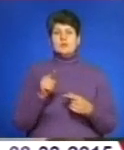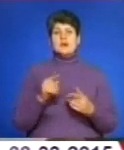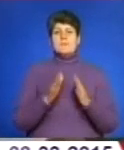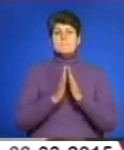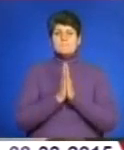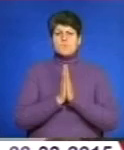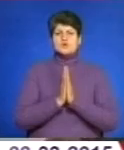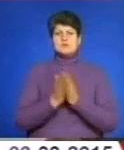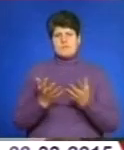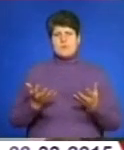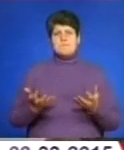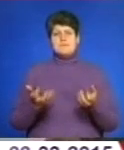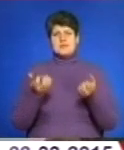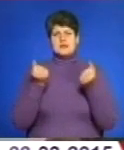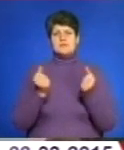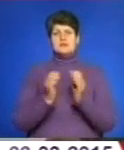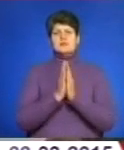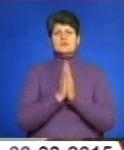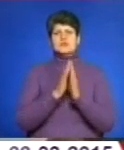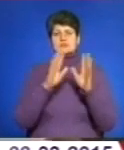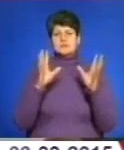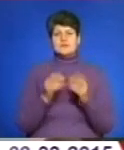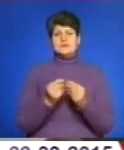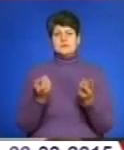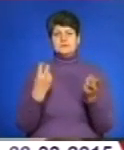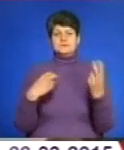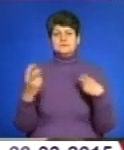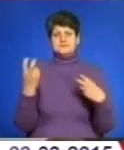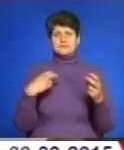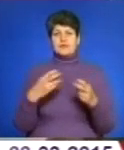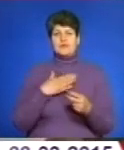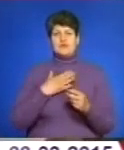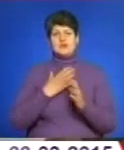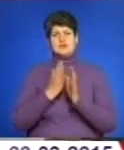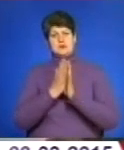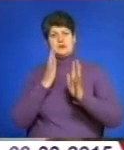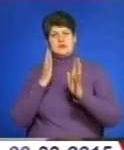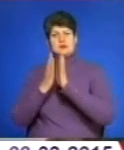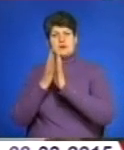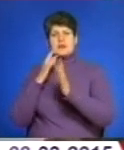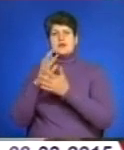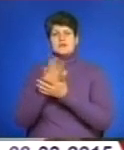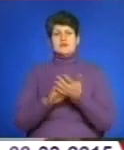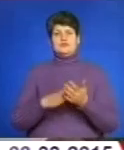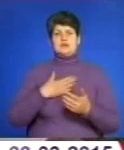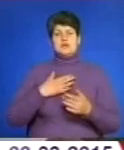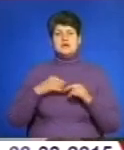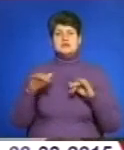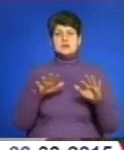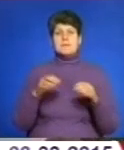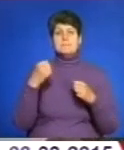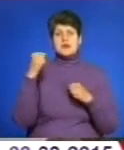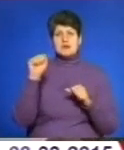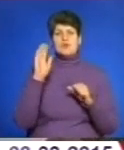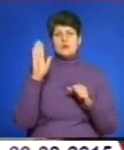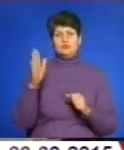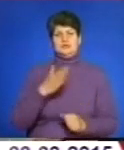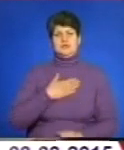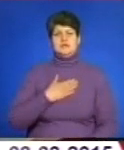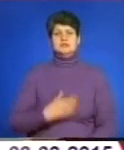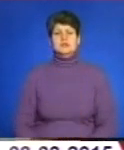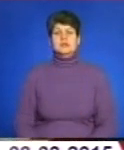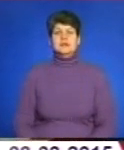захищають країну на передовій, і запрошує приєднуватись до їхніх лав. Ми там за дітей. За ненароджених